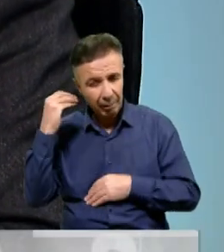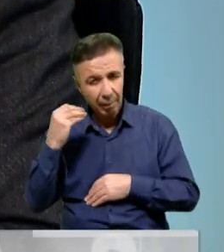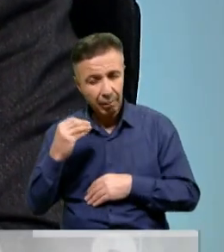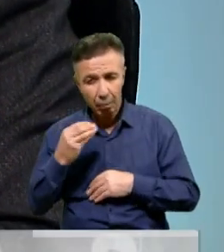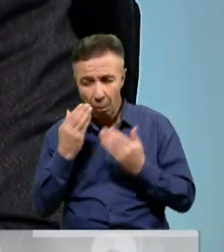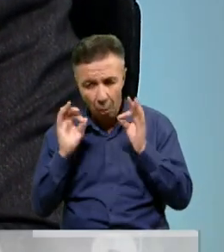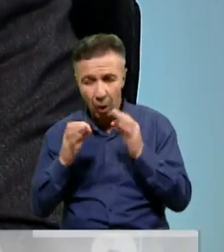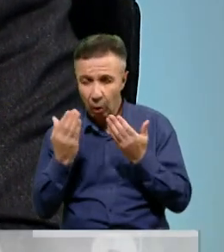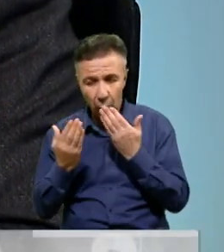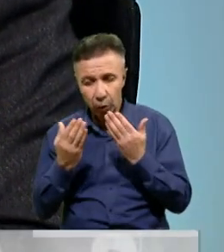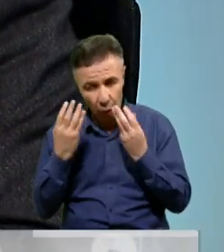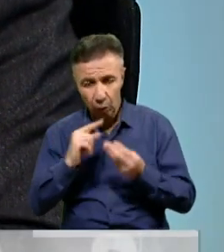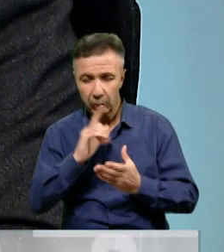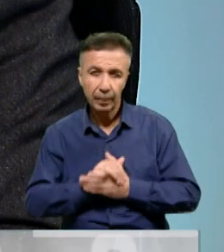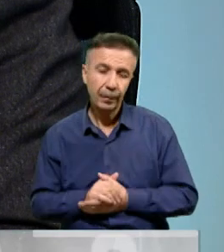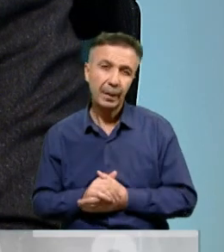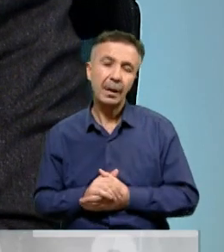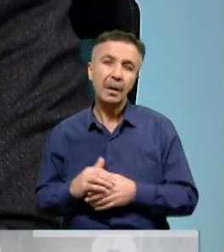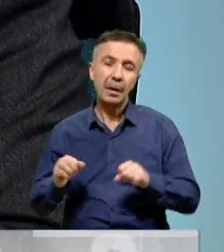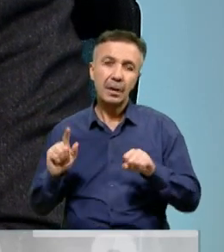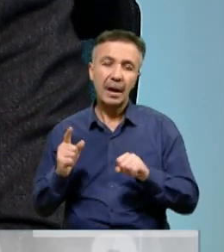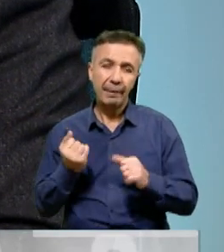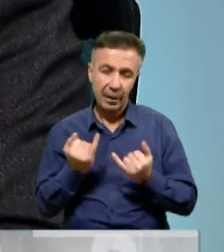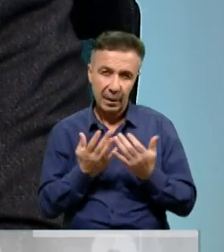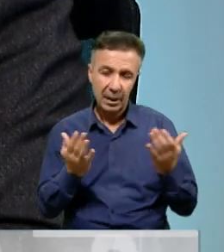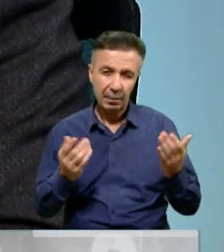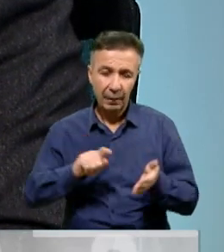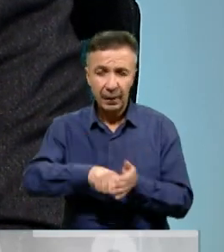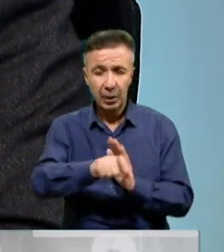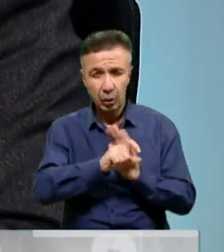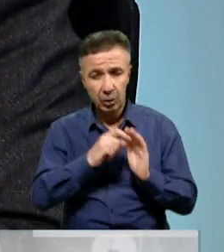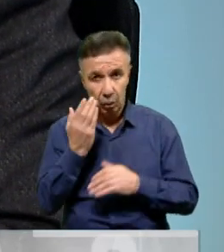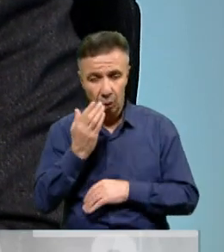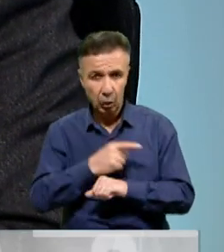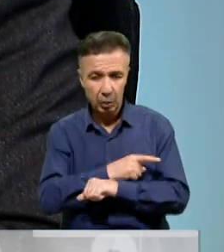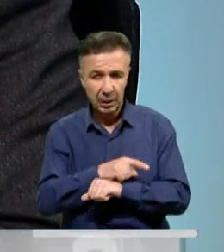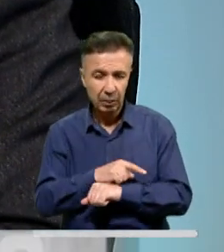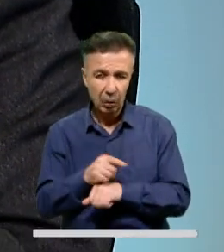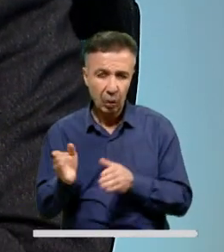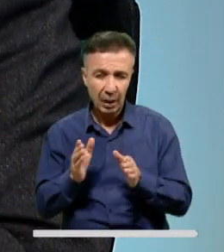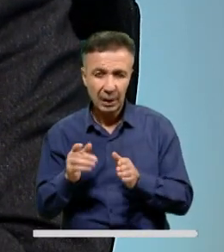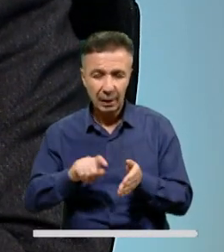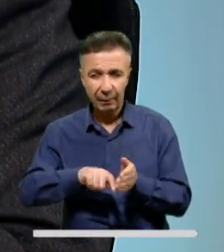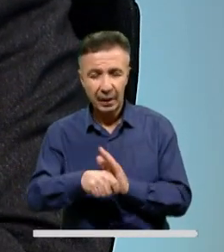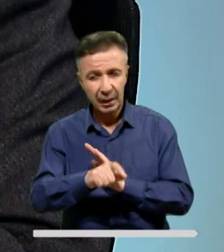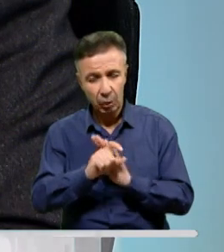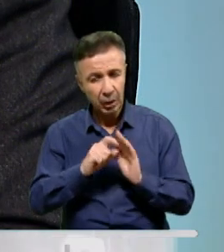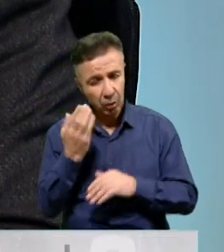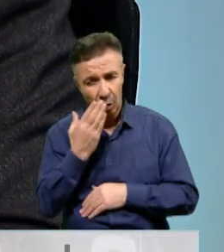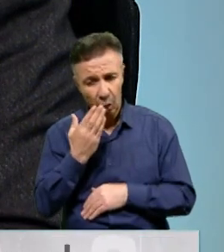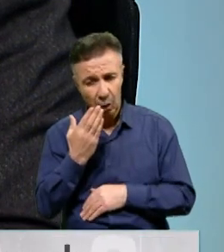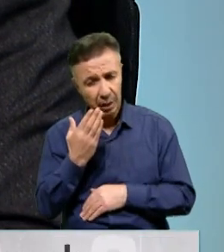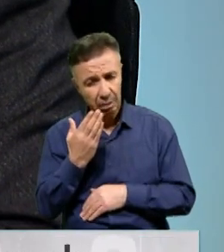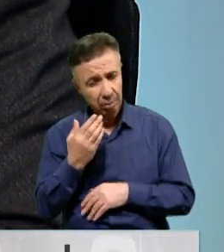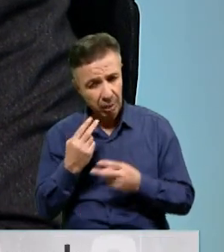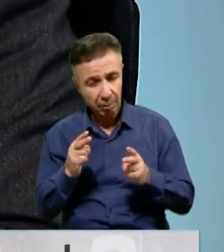namazlarda Şafii kardeşlerimiz Hanefi İmam Fatiha suresini okurken o arada Fatiha'yı okurlar. Kendi kendilerine